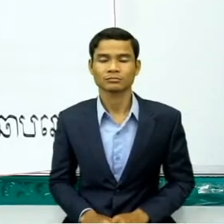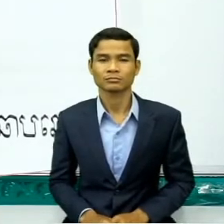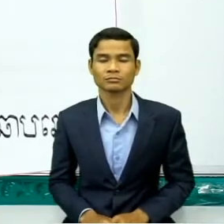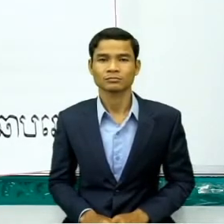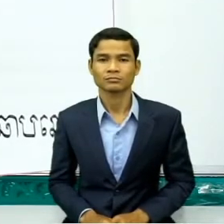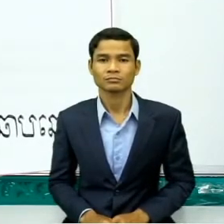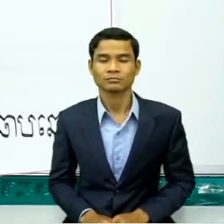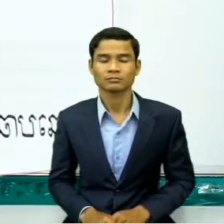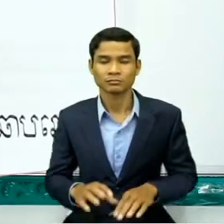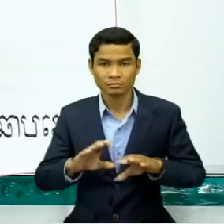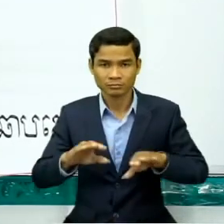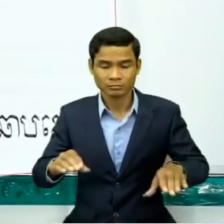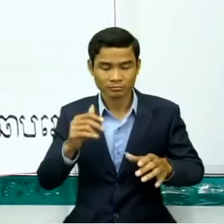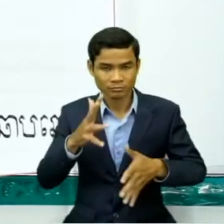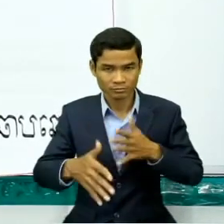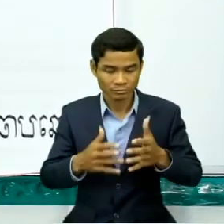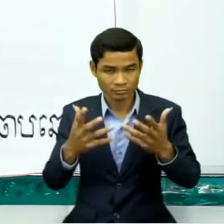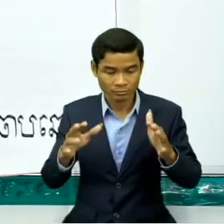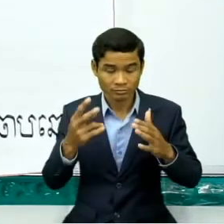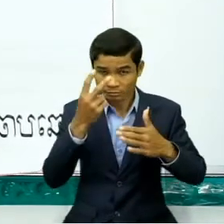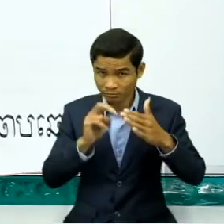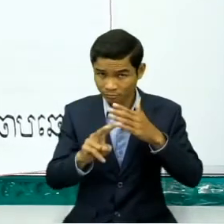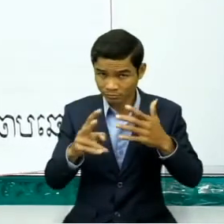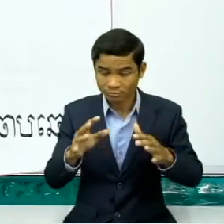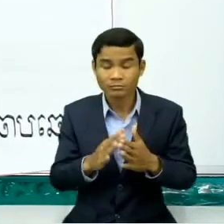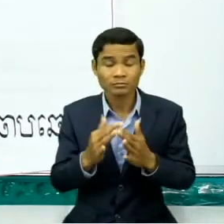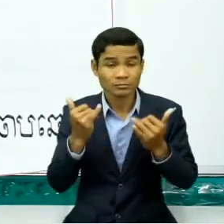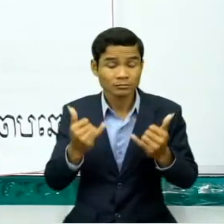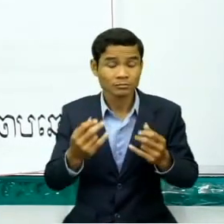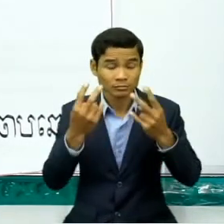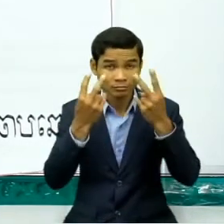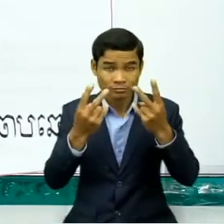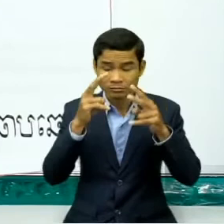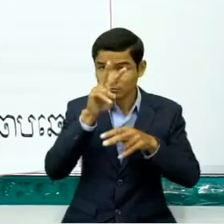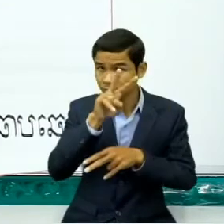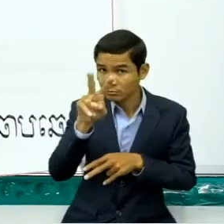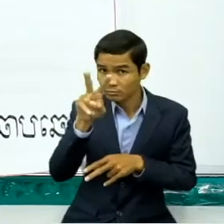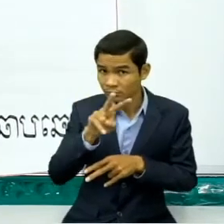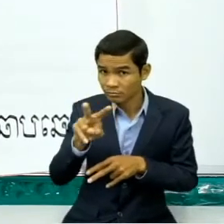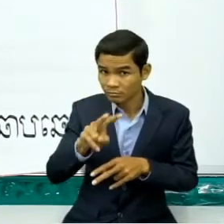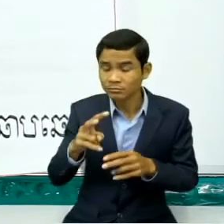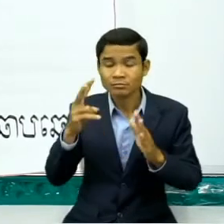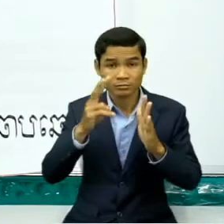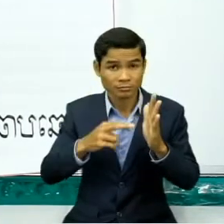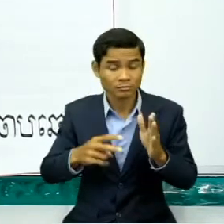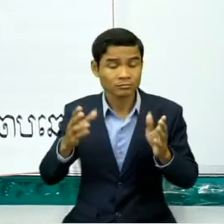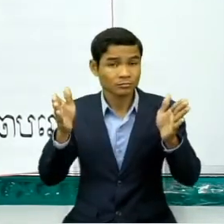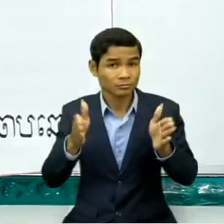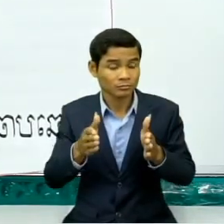chà con tụt tí hỏi hỏi lấy con nghĩa mơ ắt tập bọt bà dưỡng